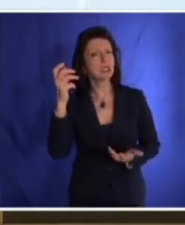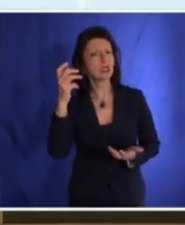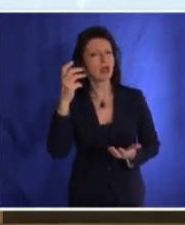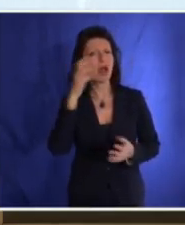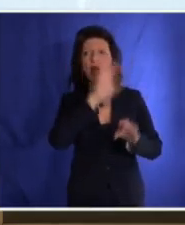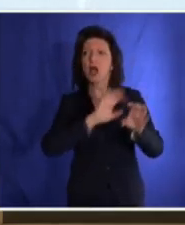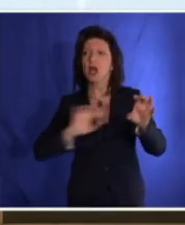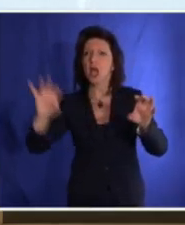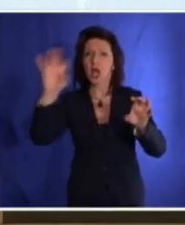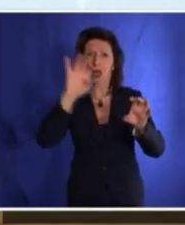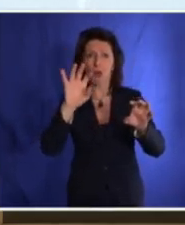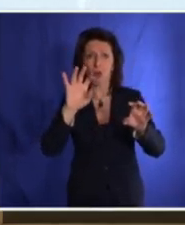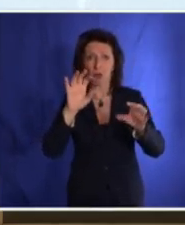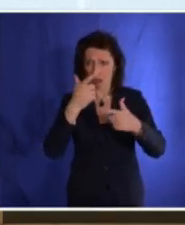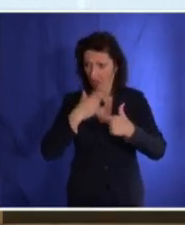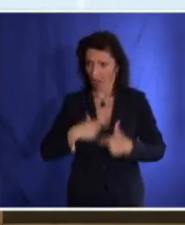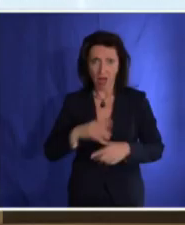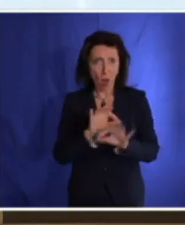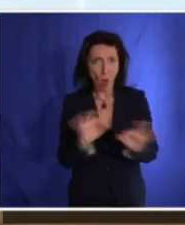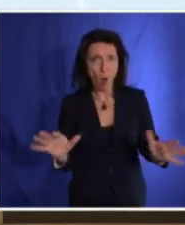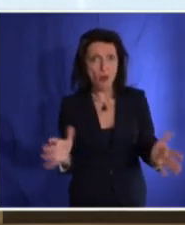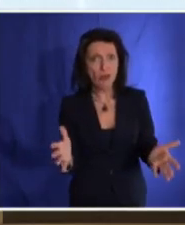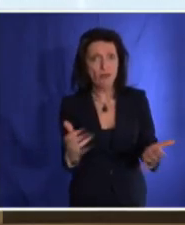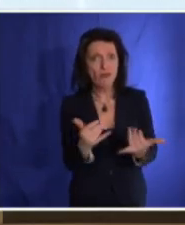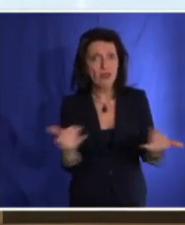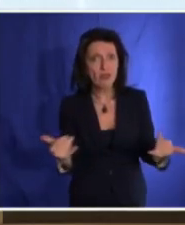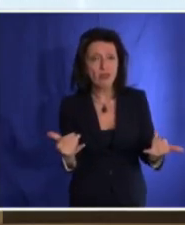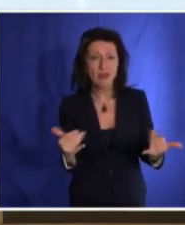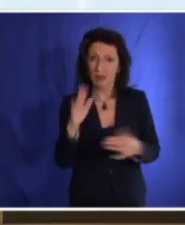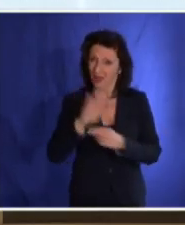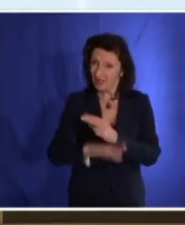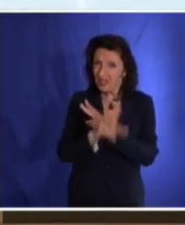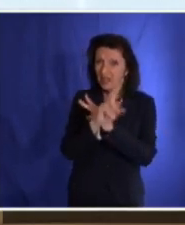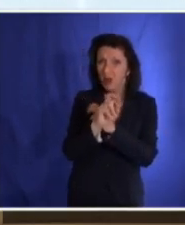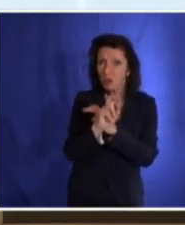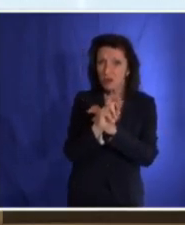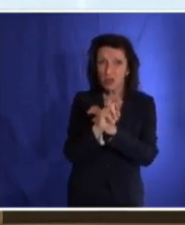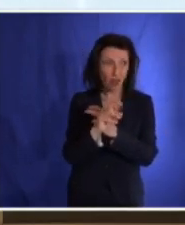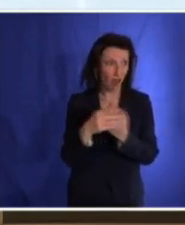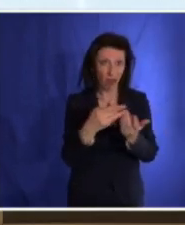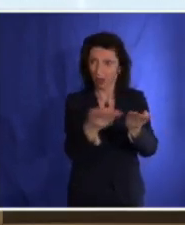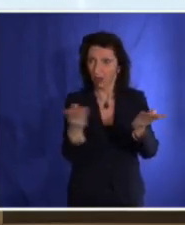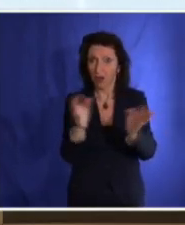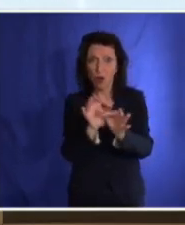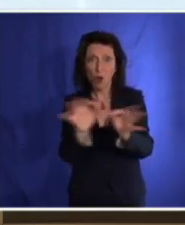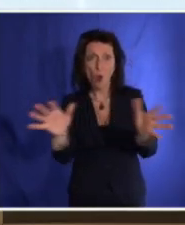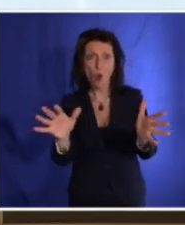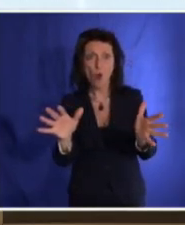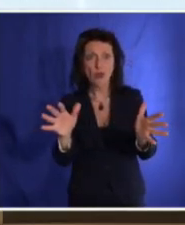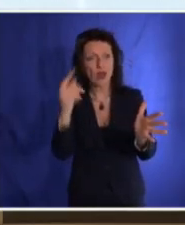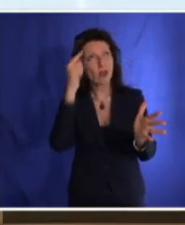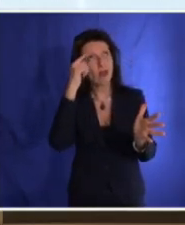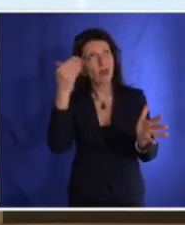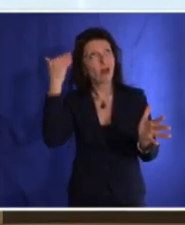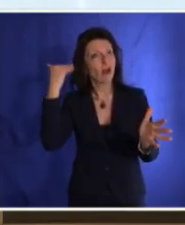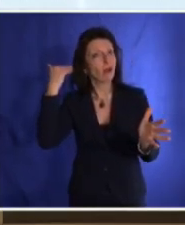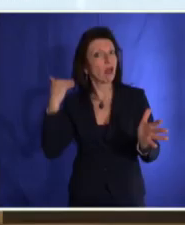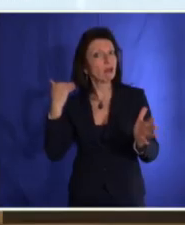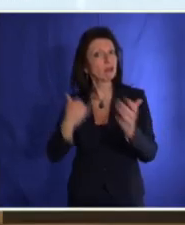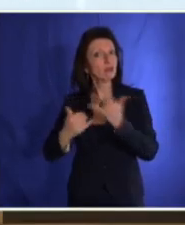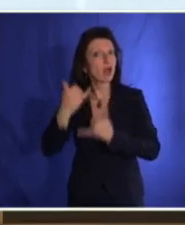uns? Was wäre Niederösterreich ohne uns in den letzten Jahren und